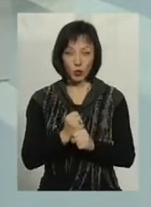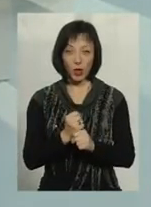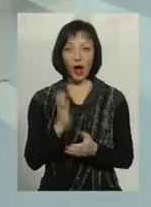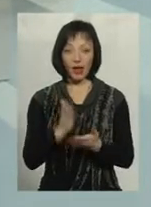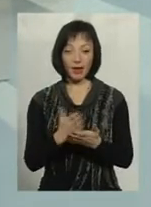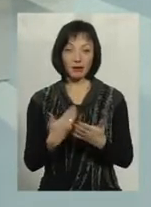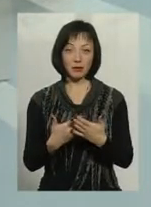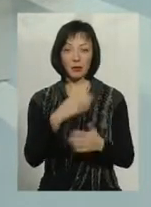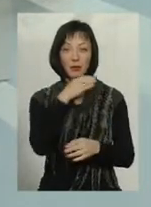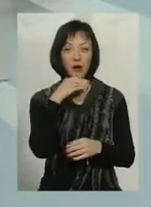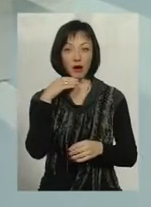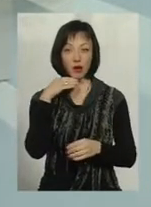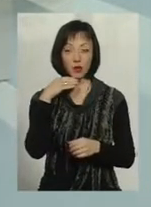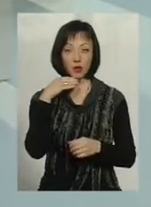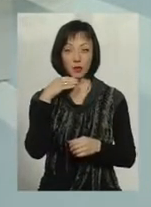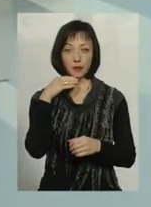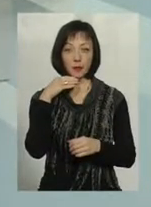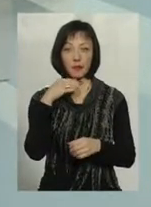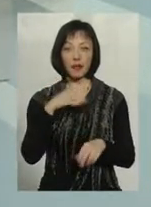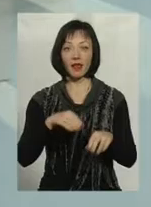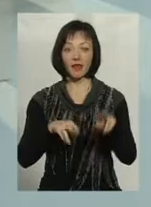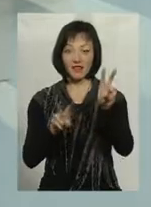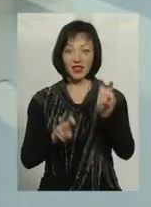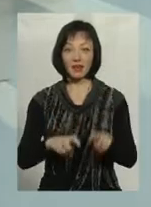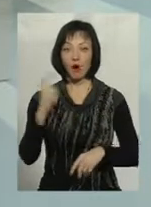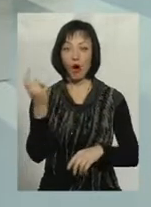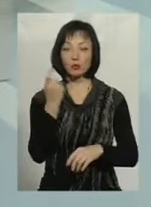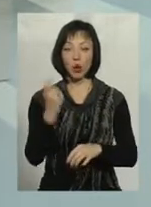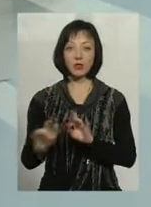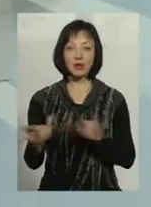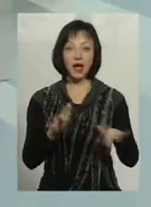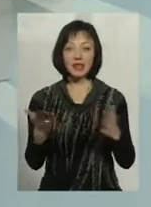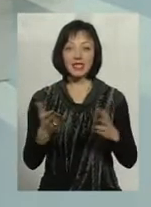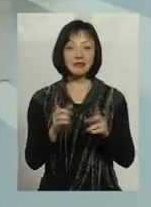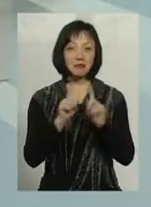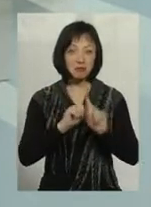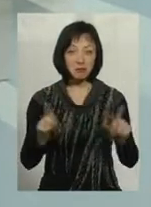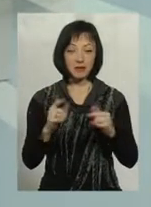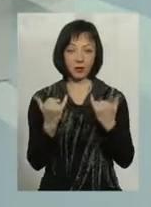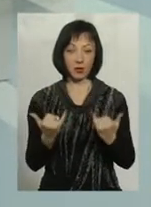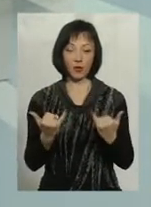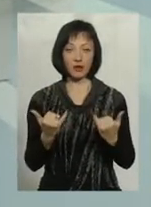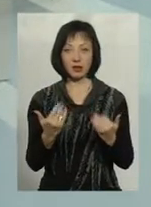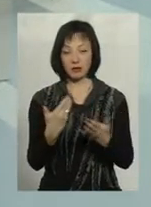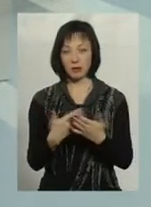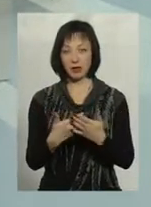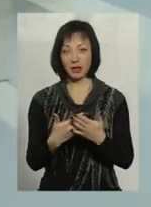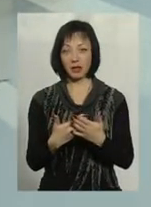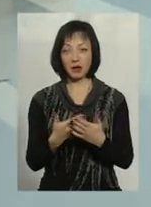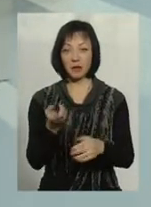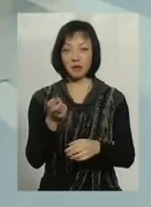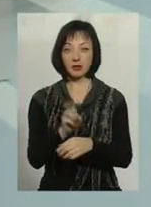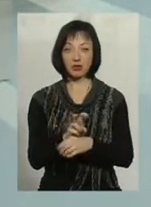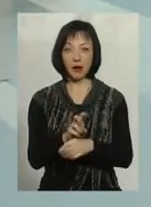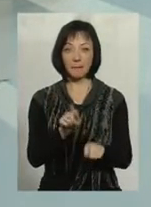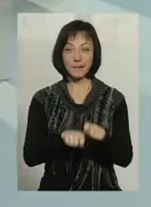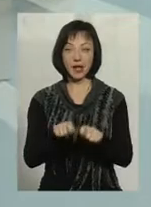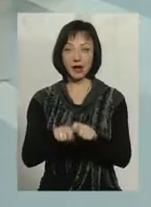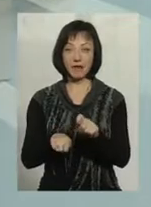працівників на робочих місцях, виїмка документів і багато таких, і там міститься досить багато таких норм, котрі